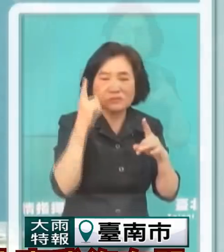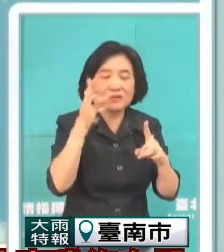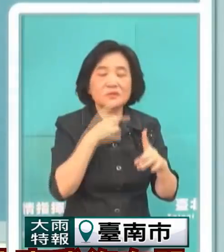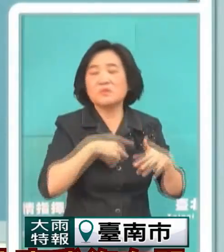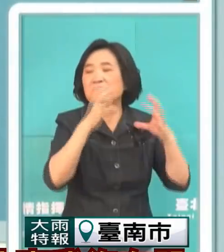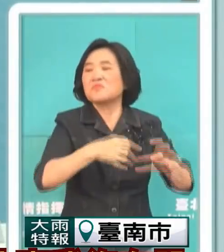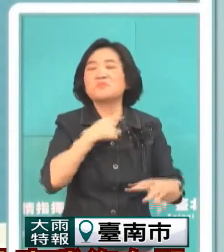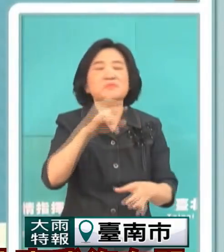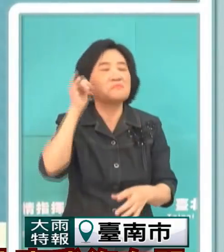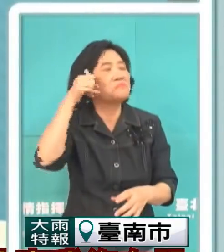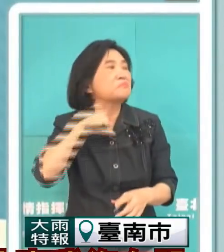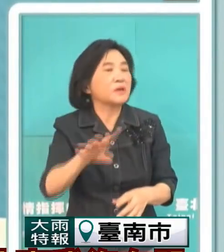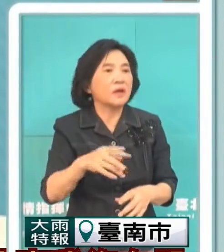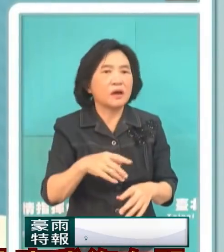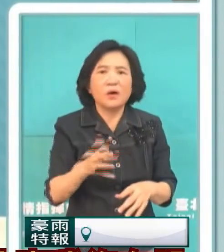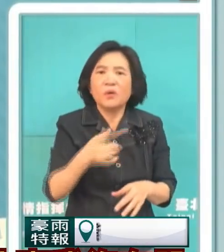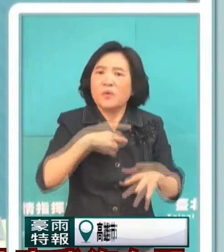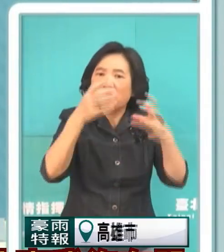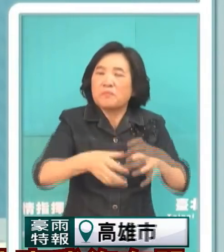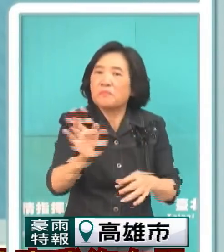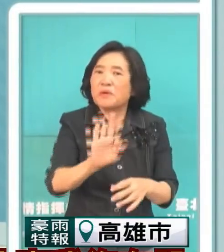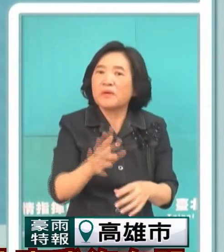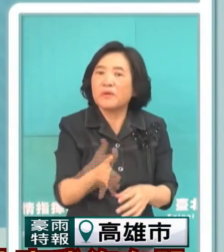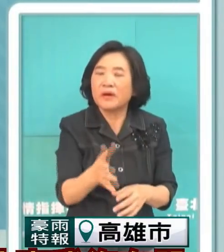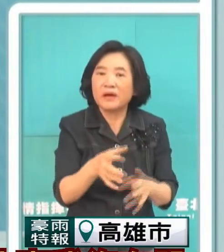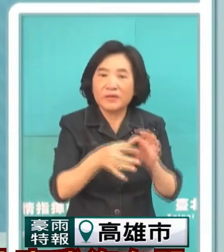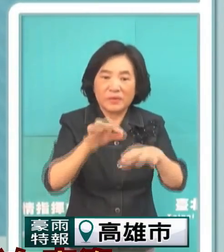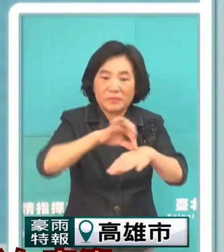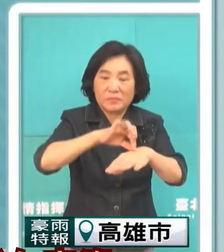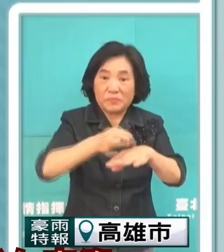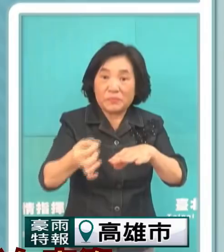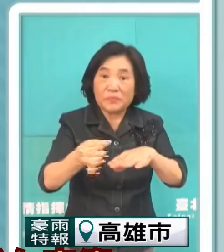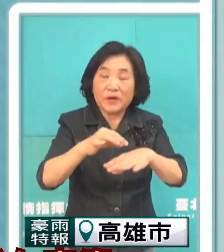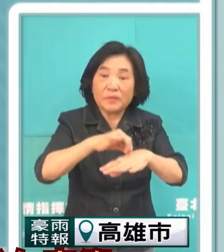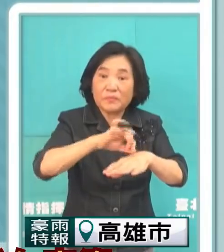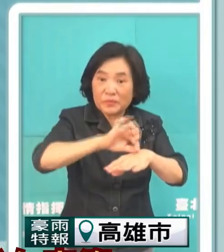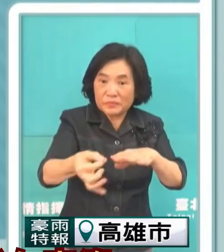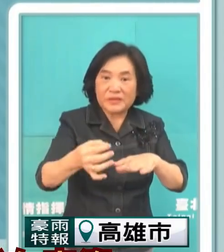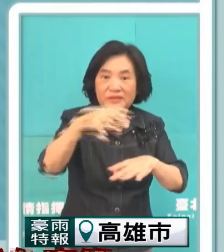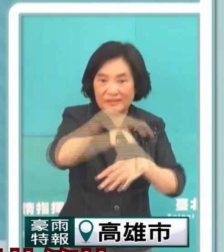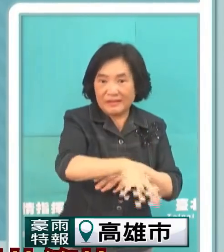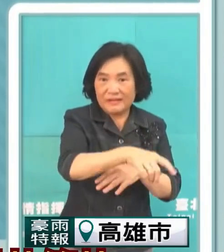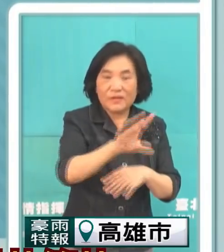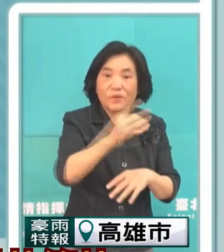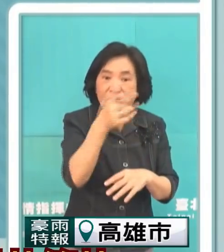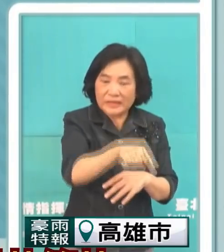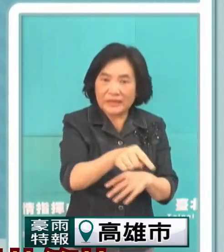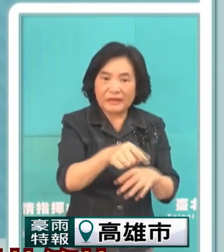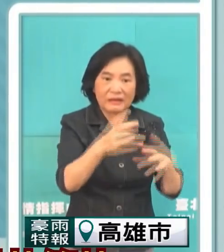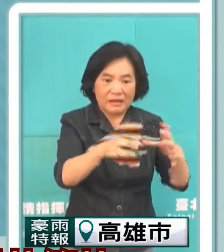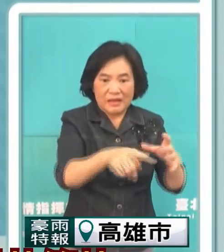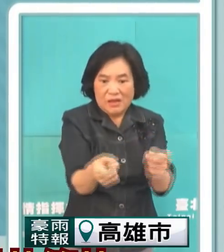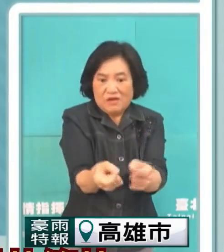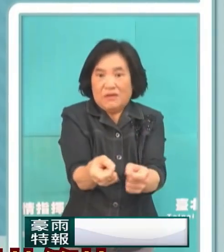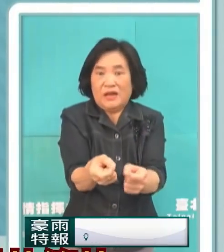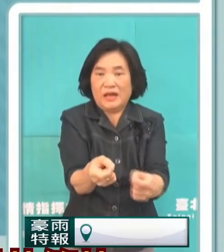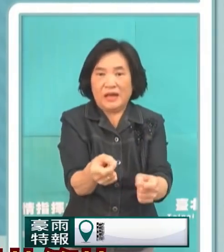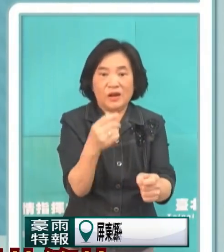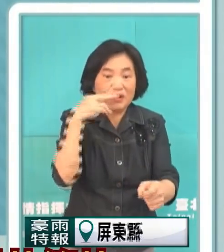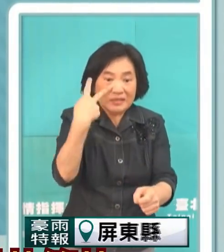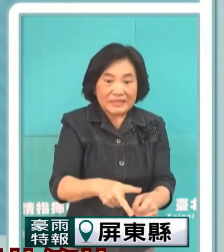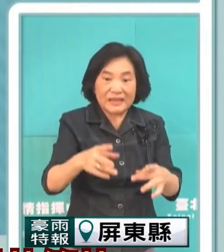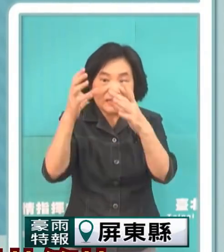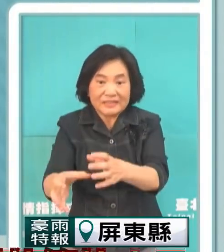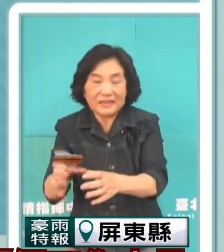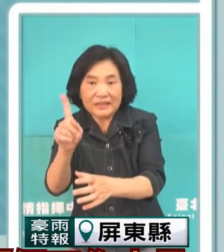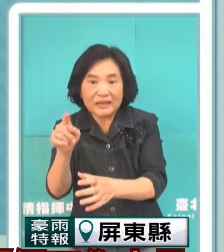没有不设。其实是为什么没有设？你知道？因为剥皮寮的快筛站就在旁边嘛，等到你要在那个地方设